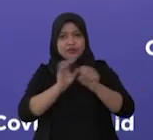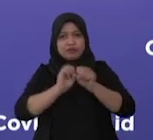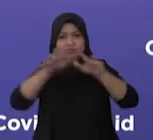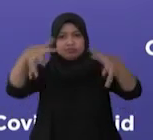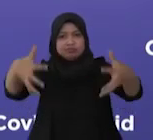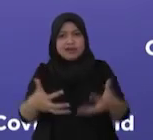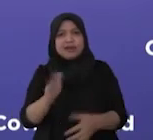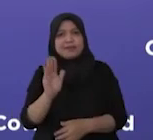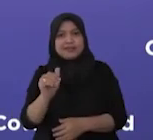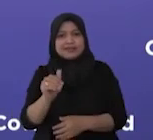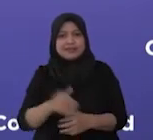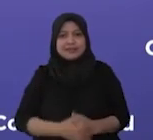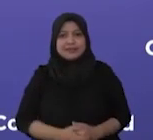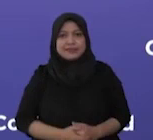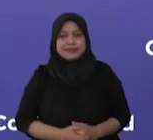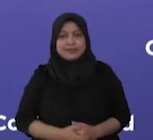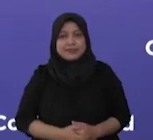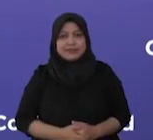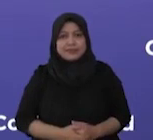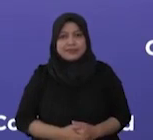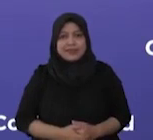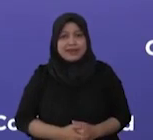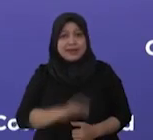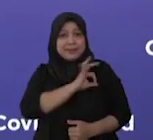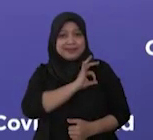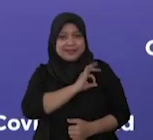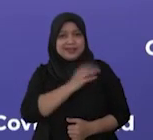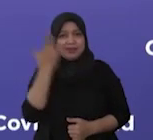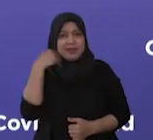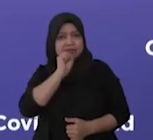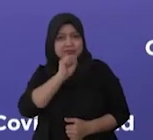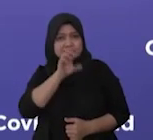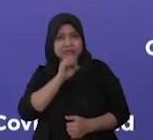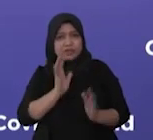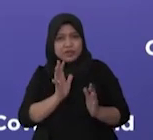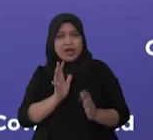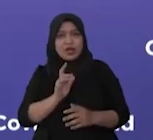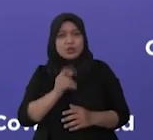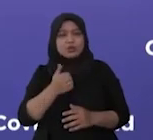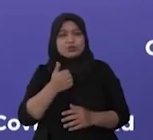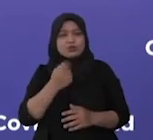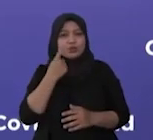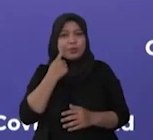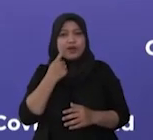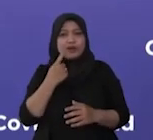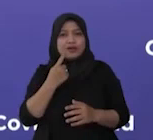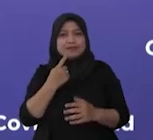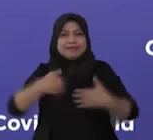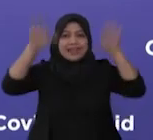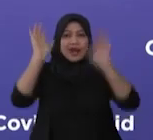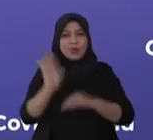19 dalam beberapa kali disebutkan oleh Presiden inilah cara kita untuk berdamai dengan virus bukan